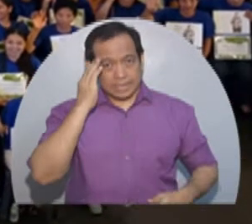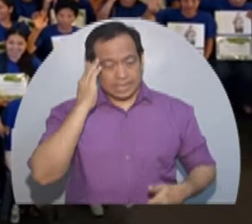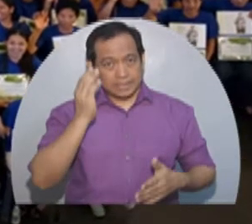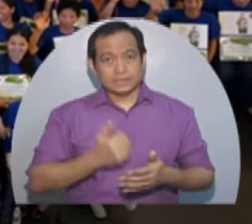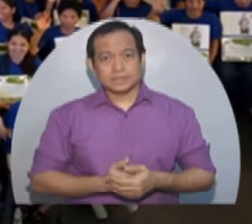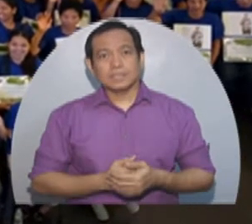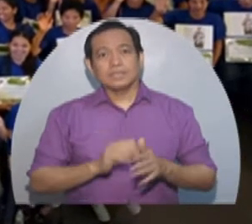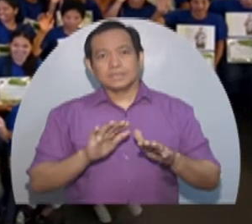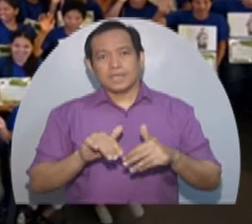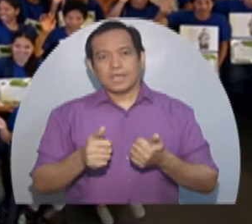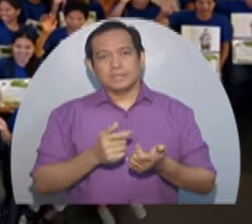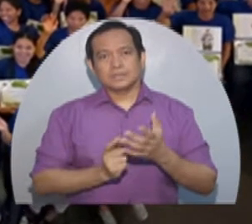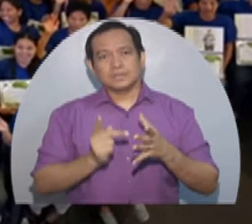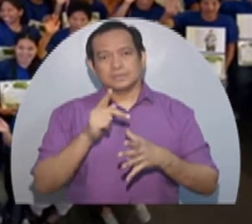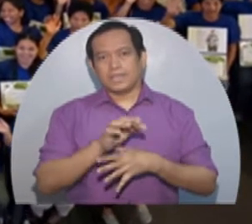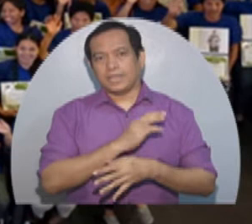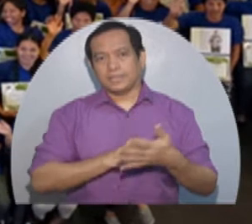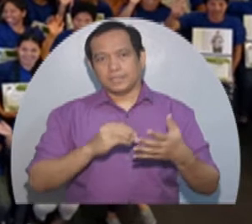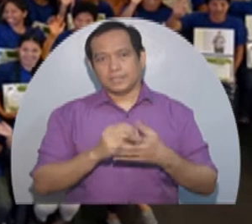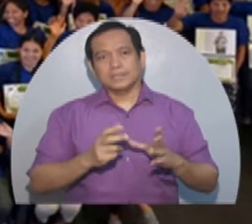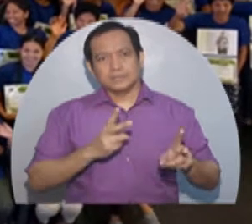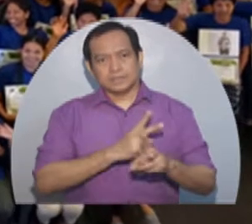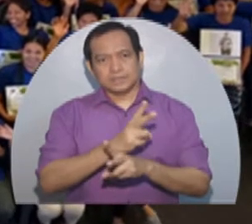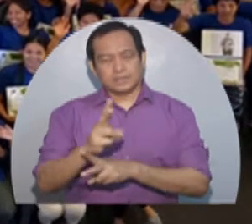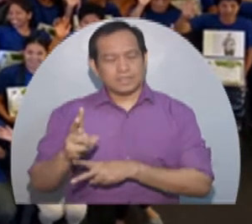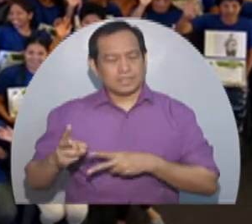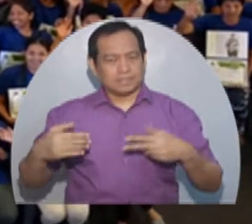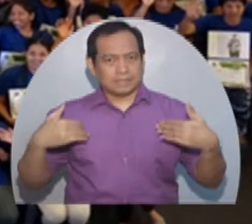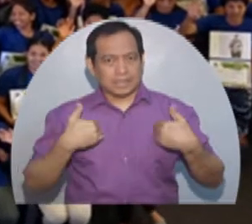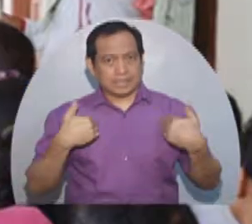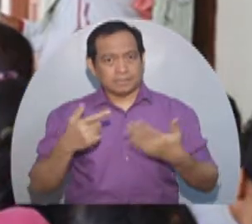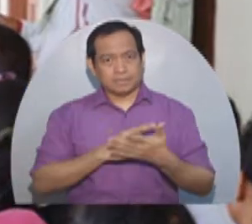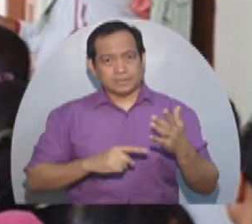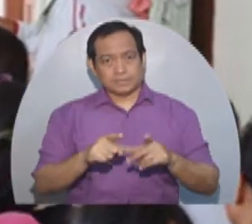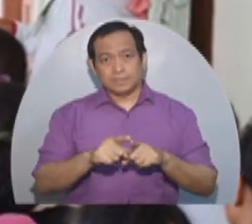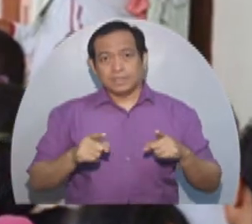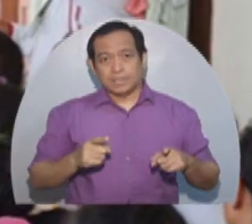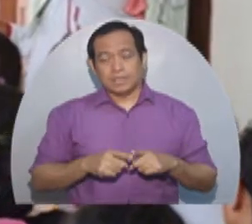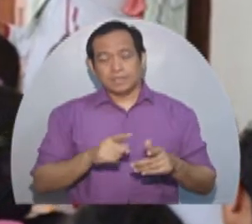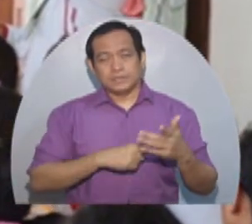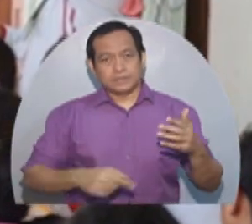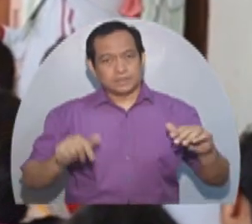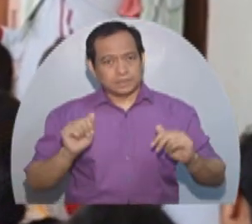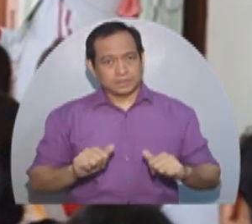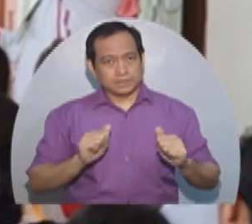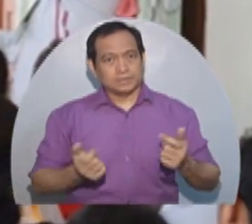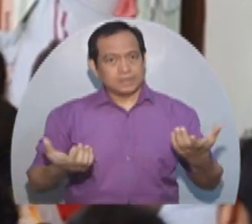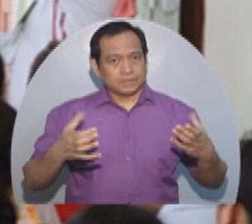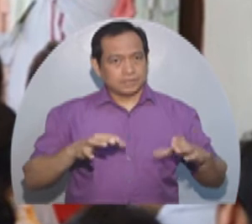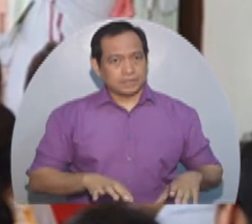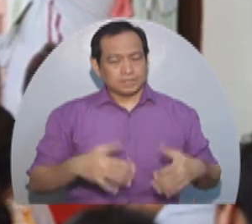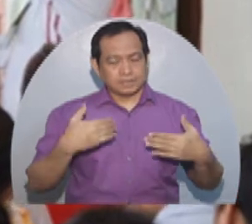na kaalaman tungkol sa pagtatanim at pangangalaga ng mga hayop. Pagkakataon din ito para sila